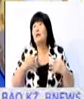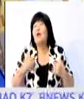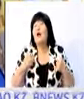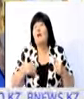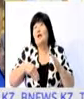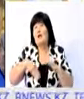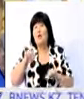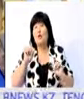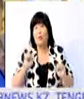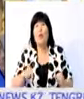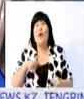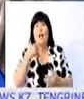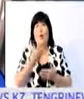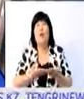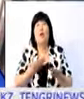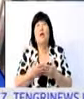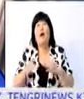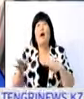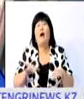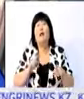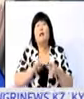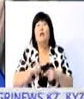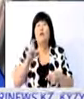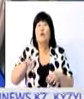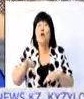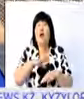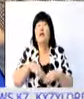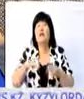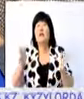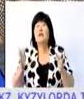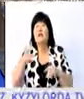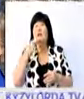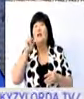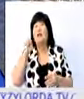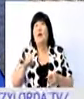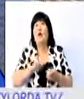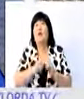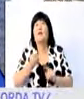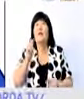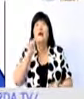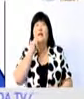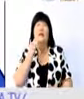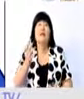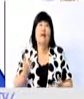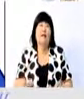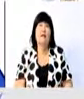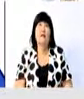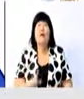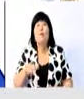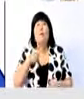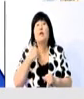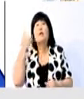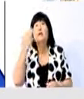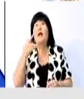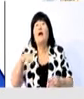анағұрлым жақсартуға болатынды ұғындырылды. Акция аясында тұрғындар арнайы жәшіктерге шылымдарын тастап, орнына тәттілер алды. Бұл айлықтың негізгі